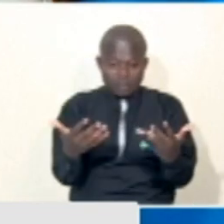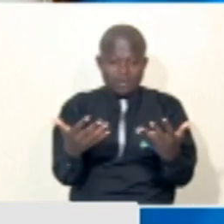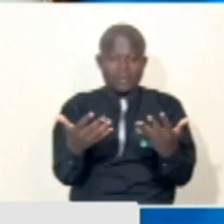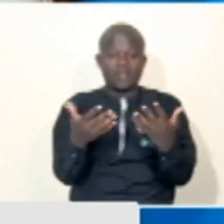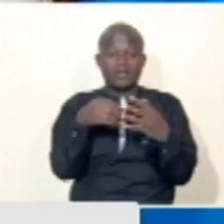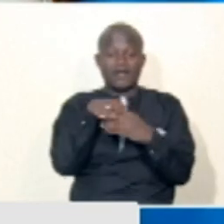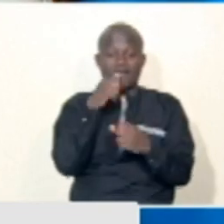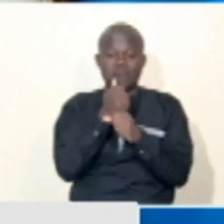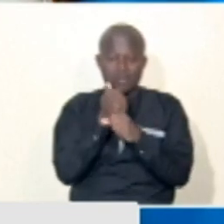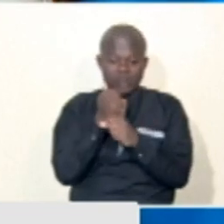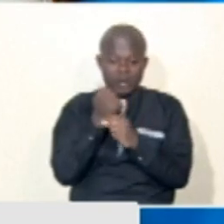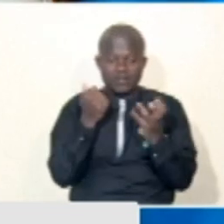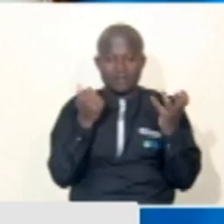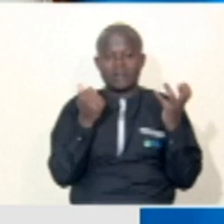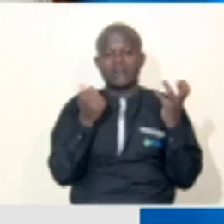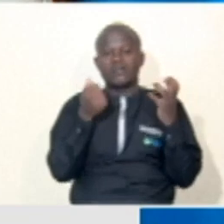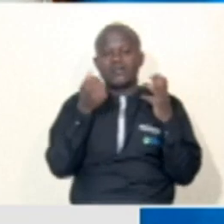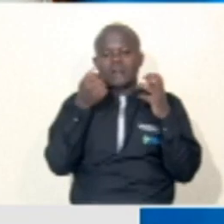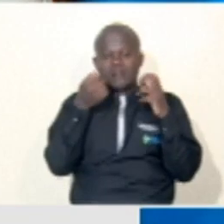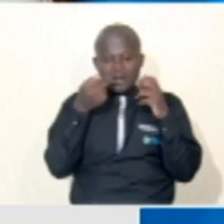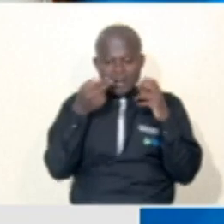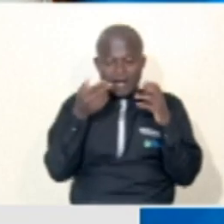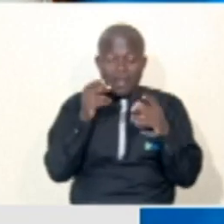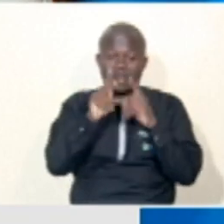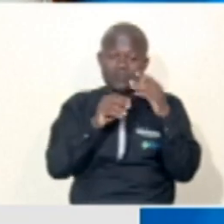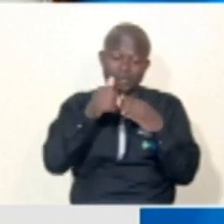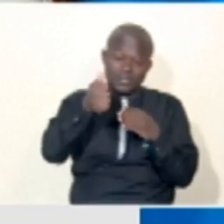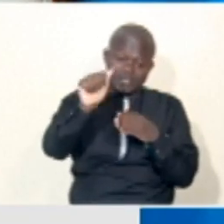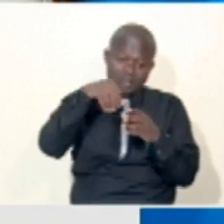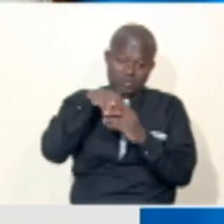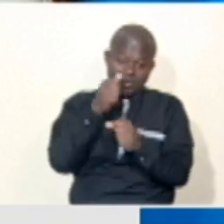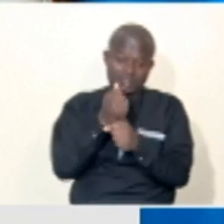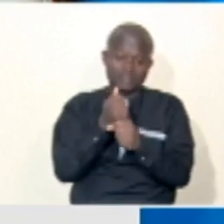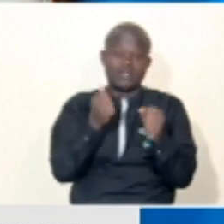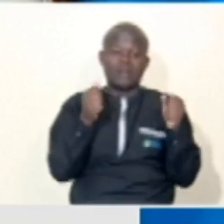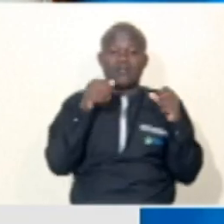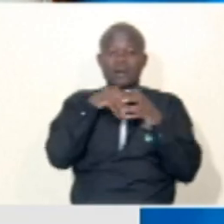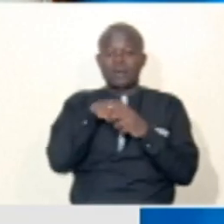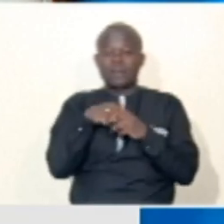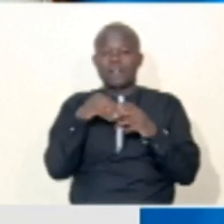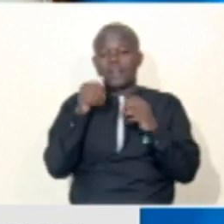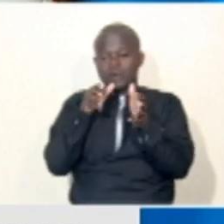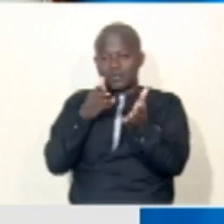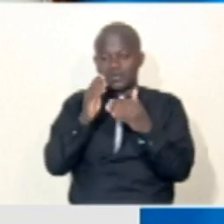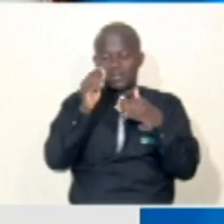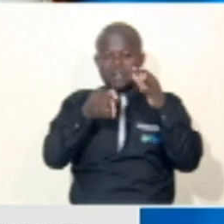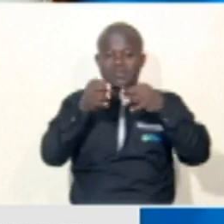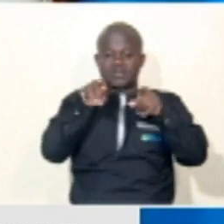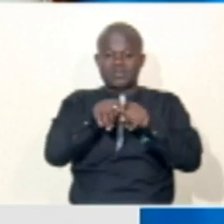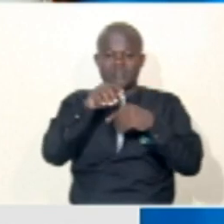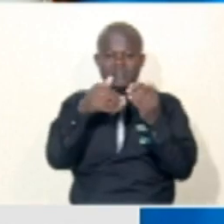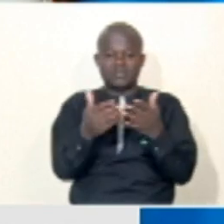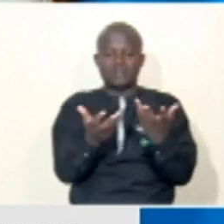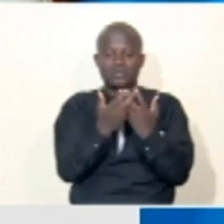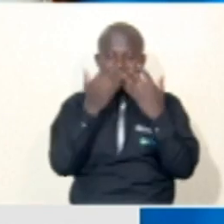haba mu mikorere, haba abantu ku giti cyabo mu kazi, haba mu gukurikirana bene izo manza zijyanye na